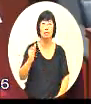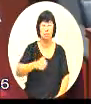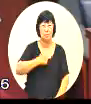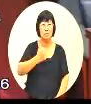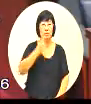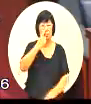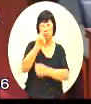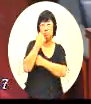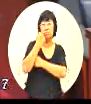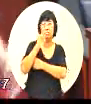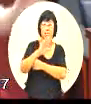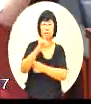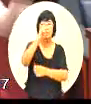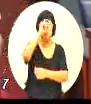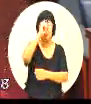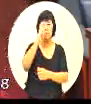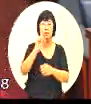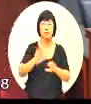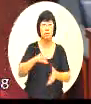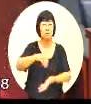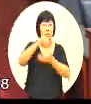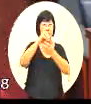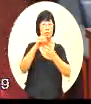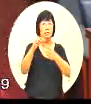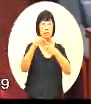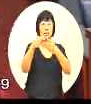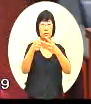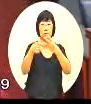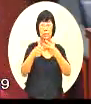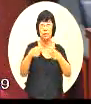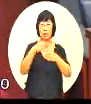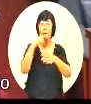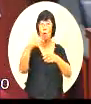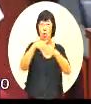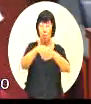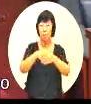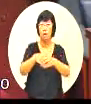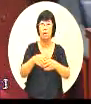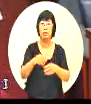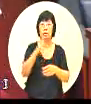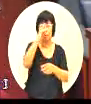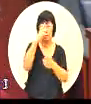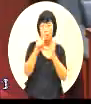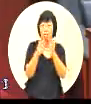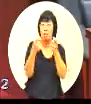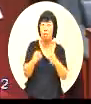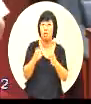很努力在做。我也盼望我今天提的这三个红包能够在短时间内有一些结